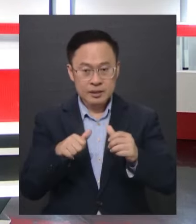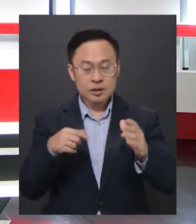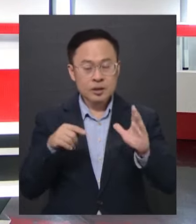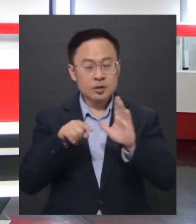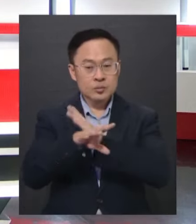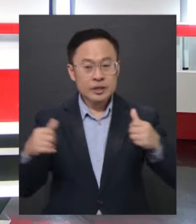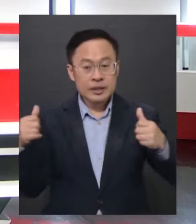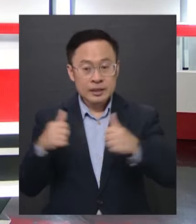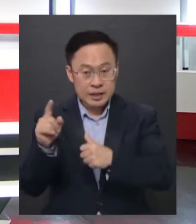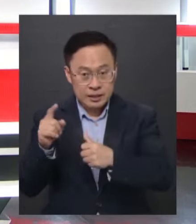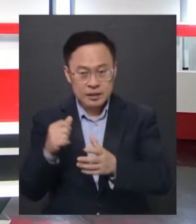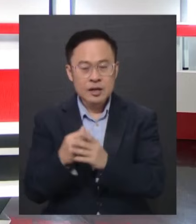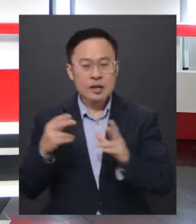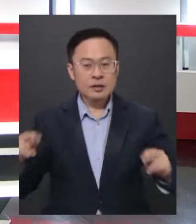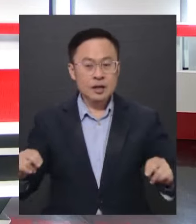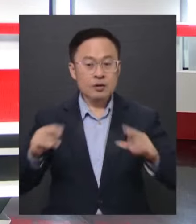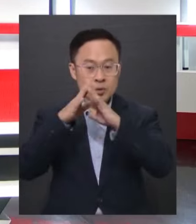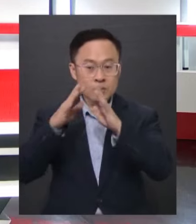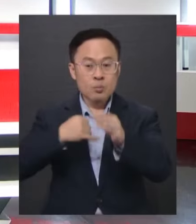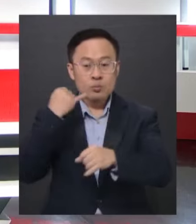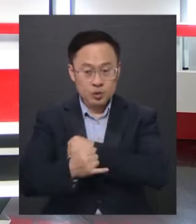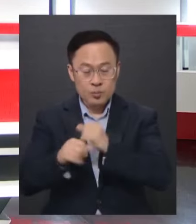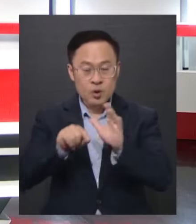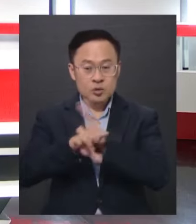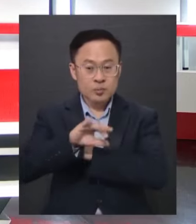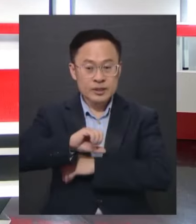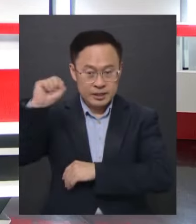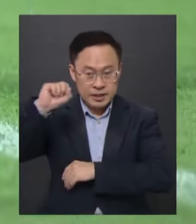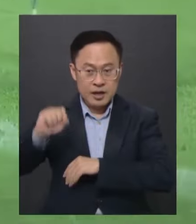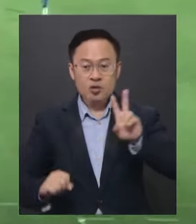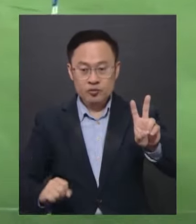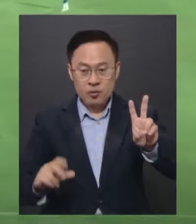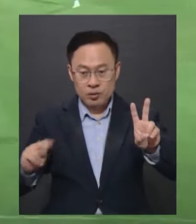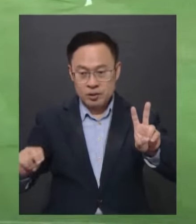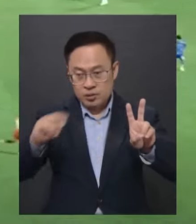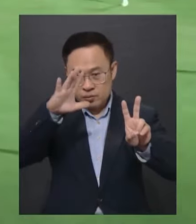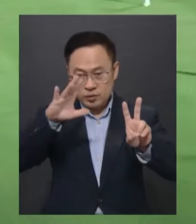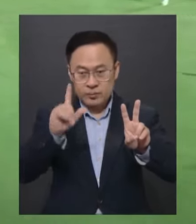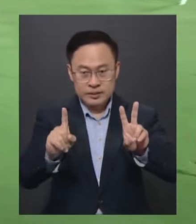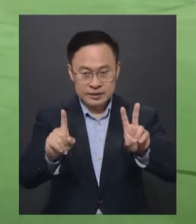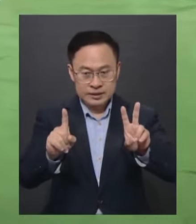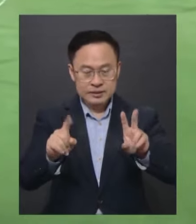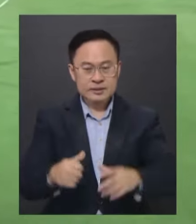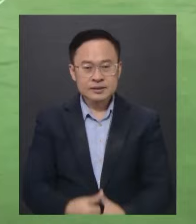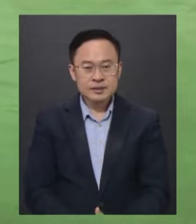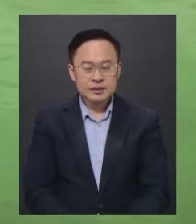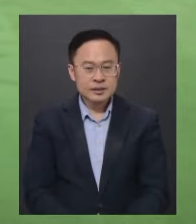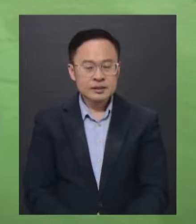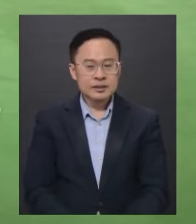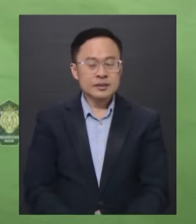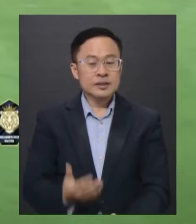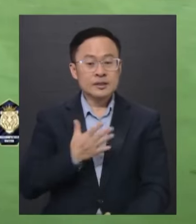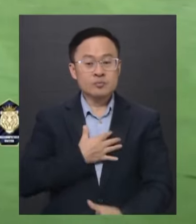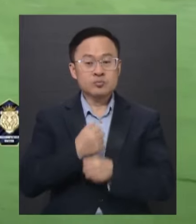ได้สำเร็จด้วยการเอาชนะนครปฐมไป 2ประตูต่อ 1ค่ะเกมนี้เล่นที่สนามชลบุรี